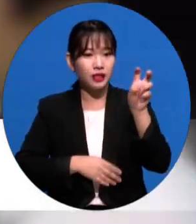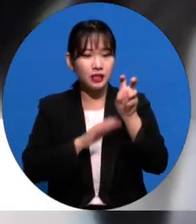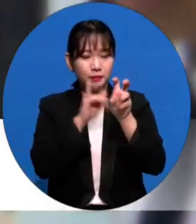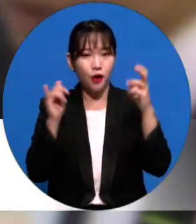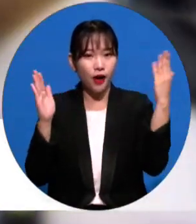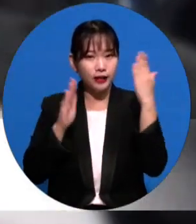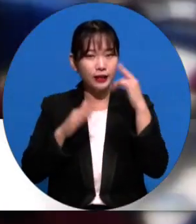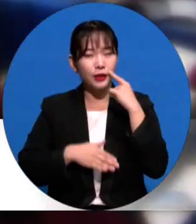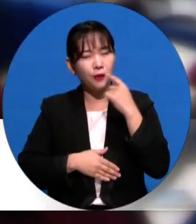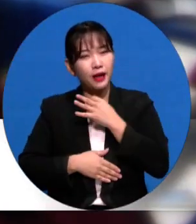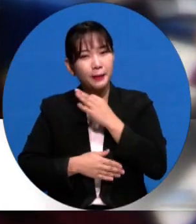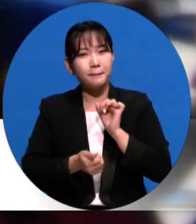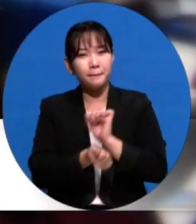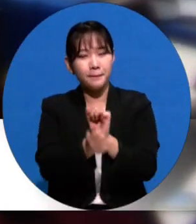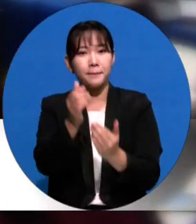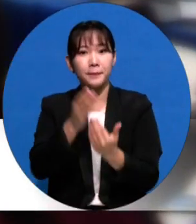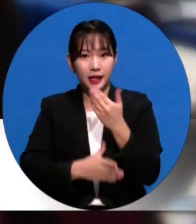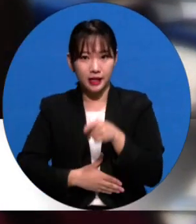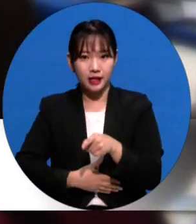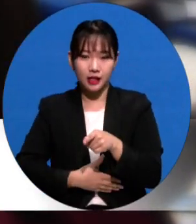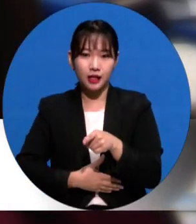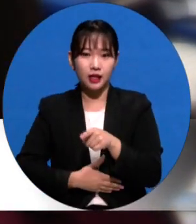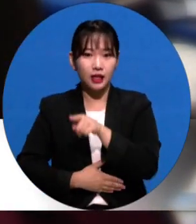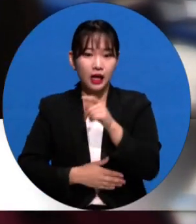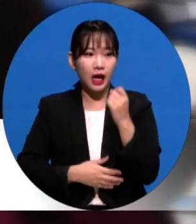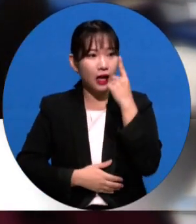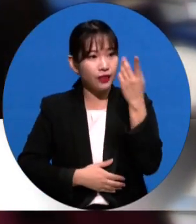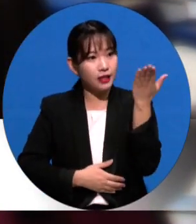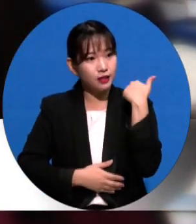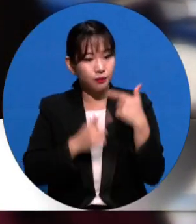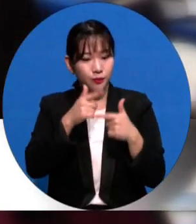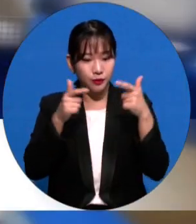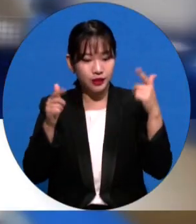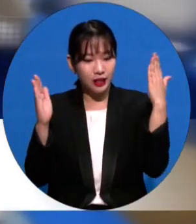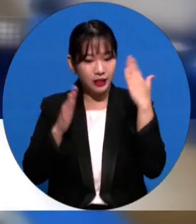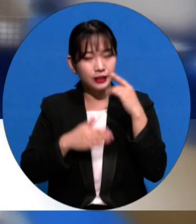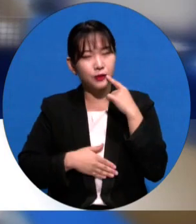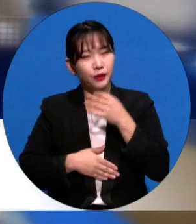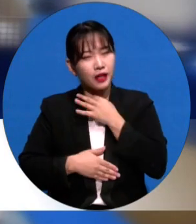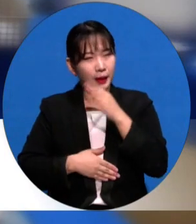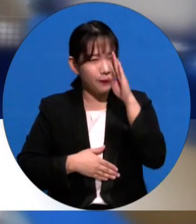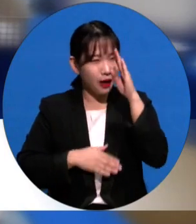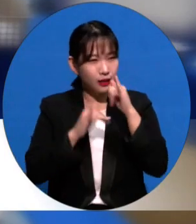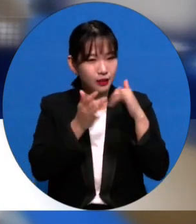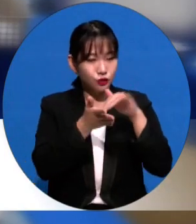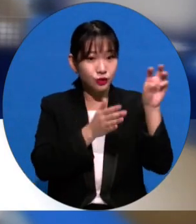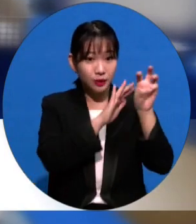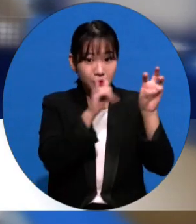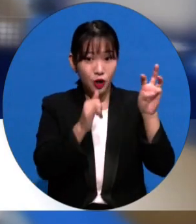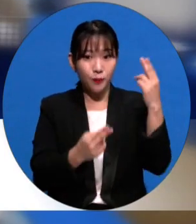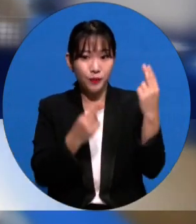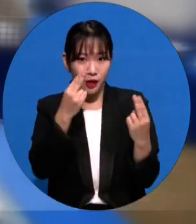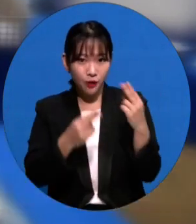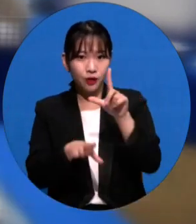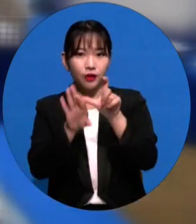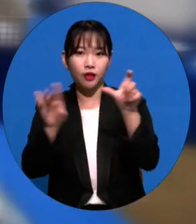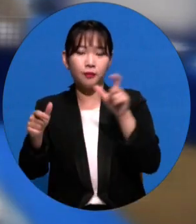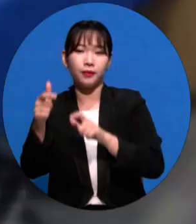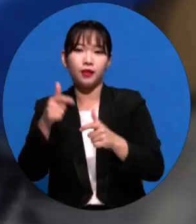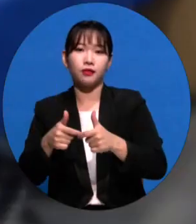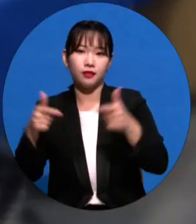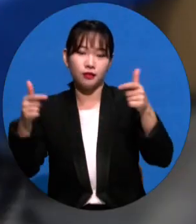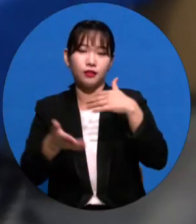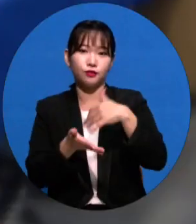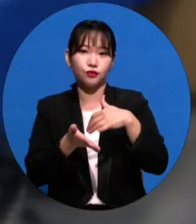명의 학생이 독감에 걸렸습니다. 이는 한 달 전 목포 지역 학생 독감 환자 30여 명보다 15배